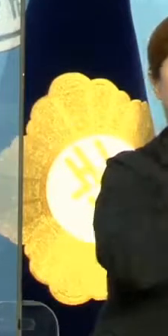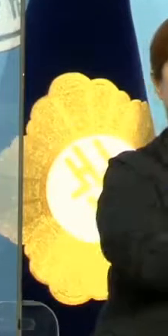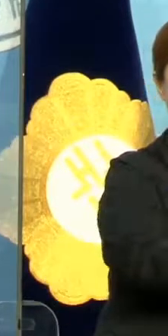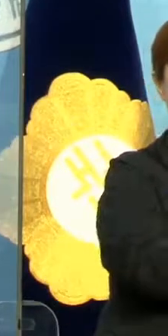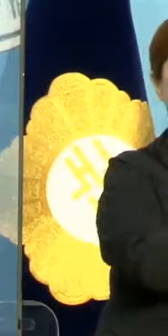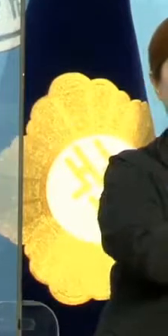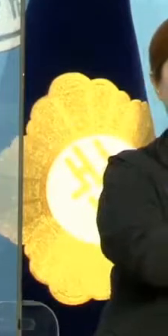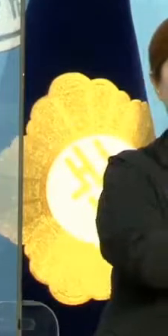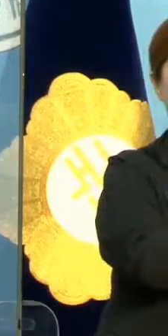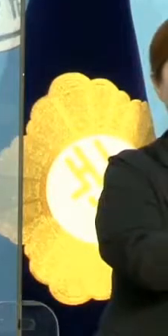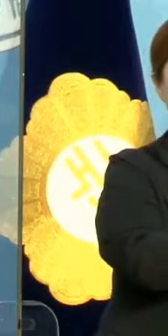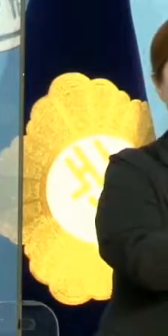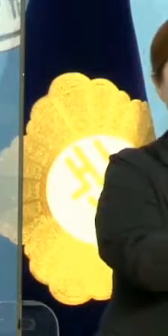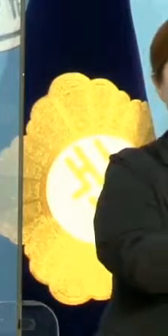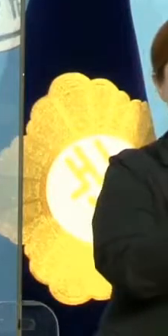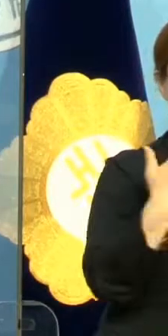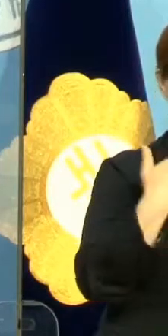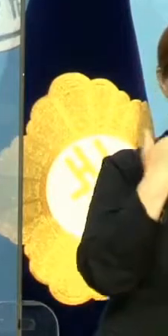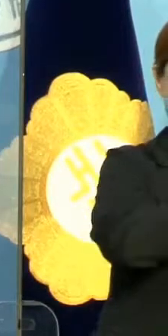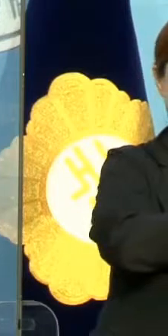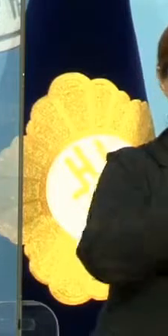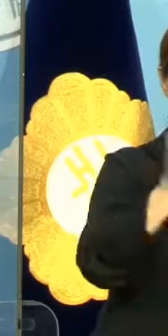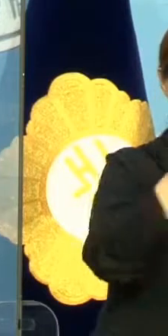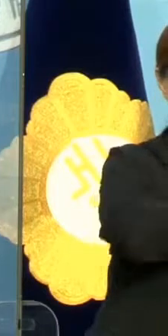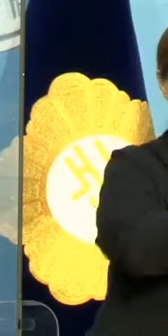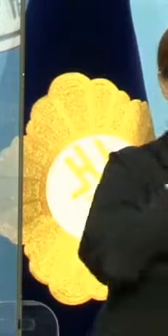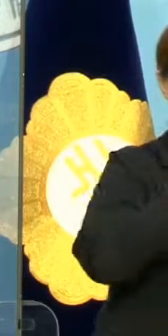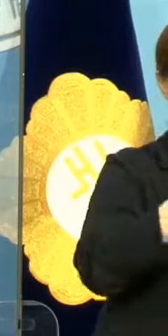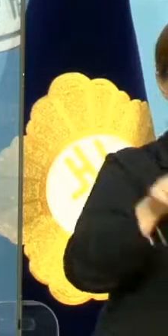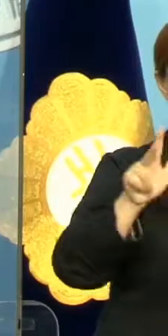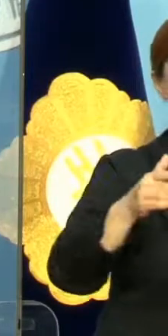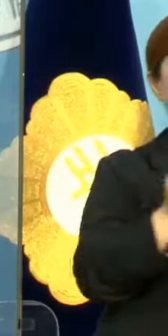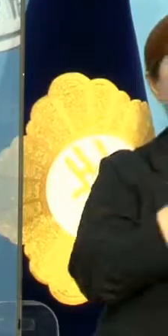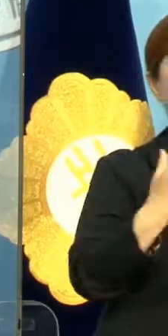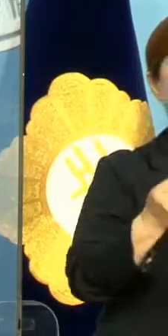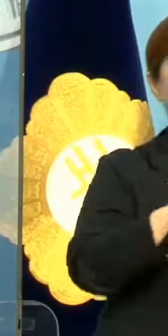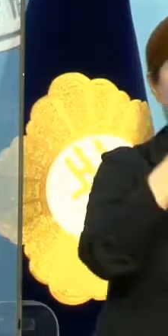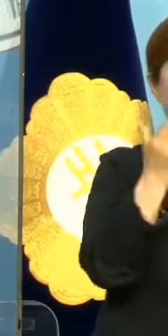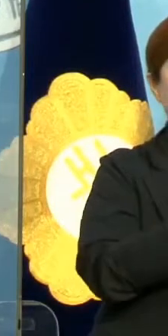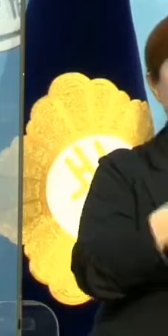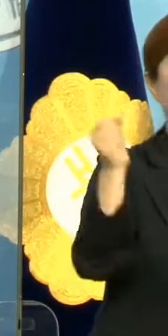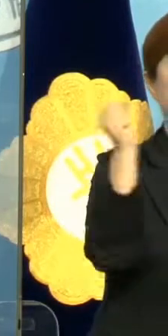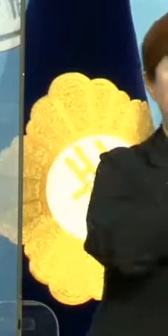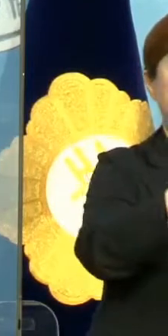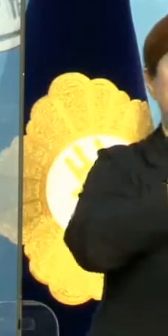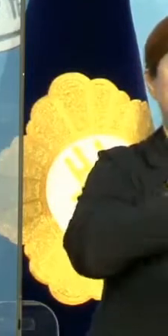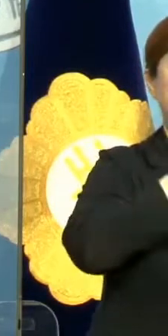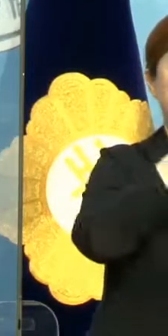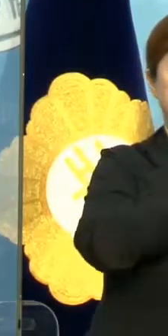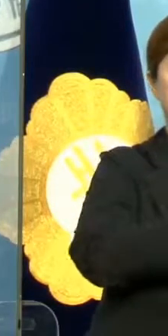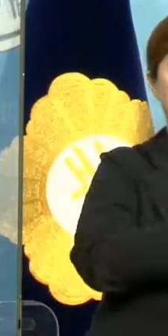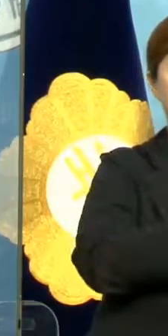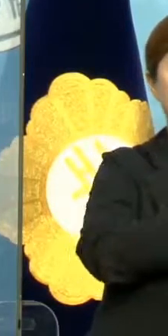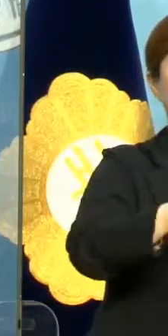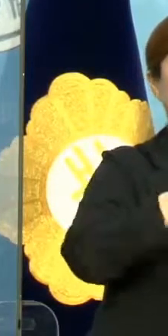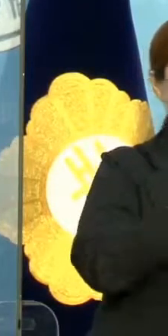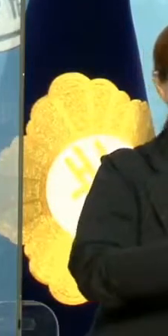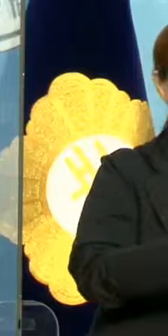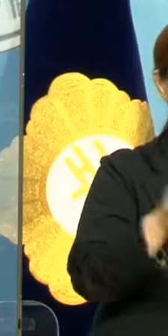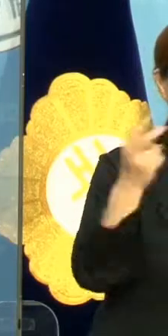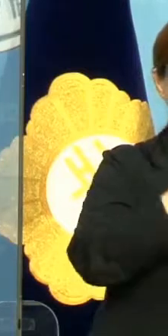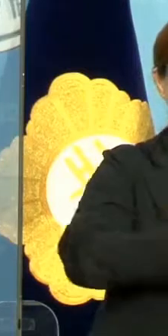정상에서 뿐 아니라 지금처럼 모든 것이 부서져 내릴 수 있는 위기의 상황에서도 심지어